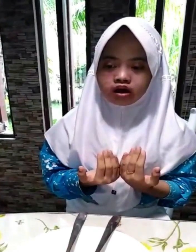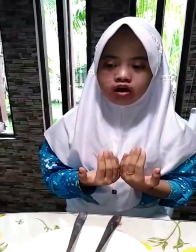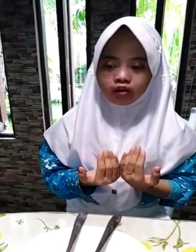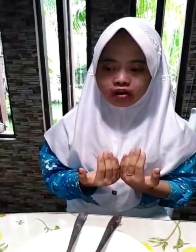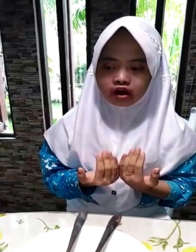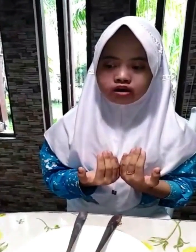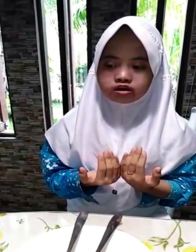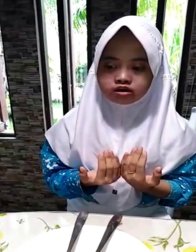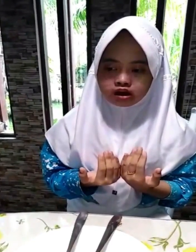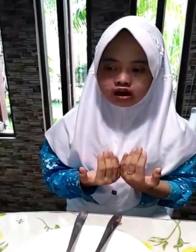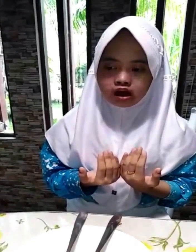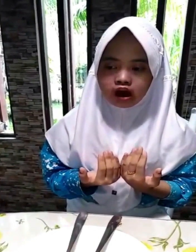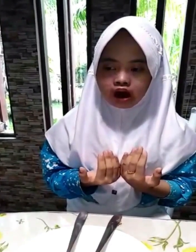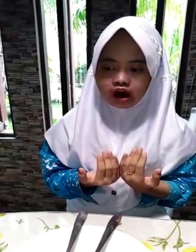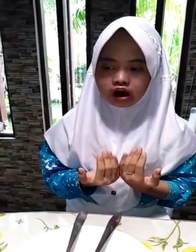sakana wa